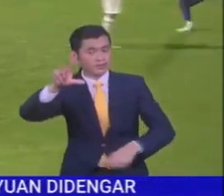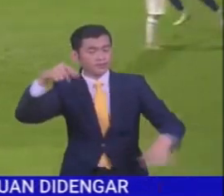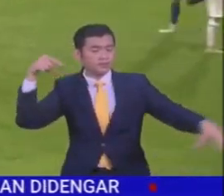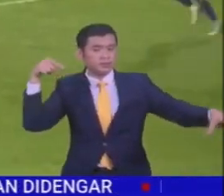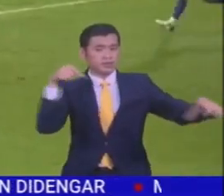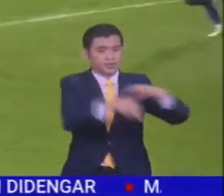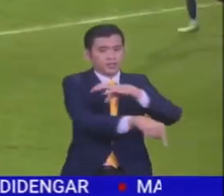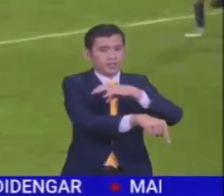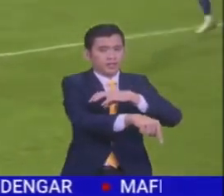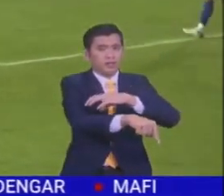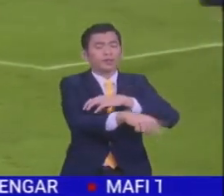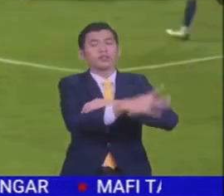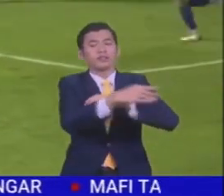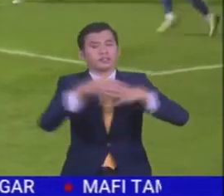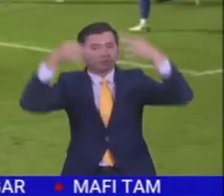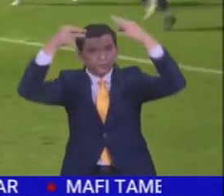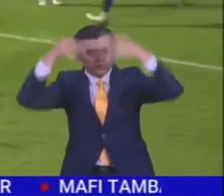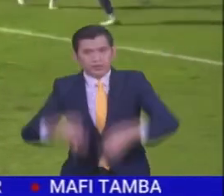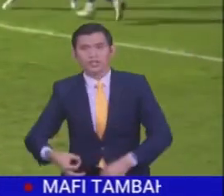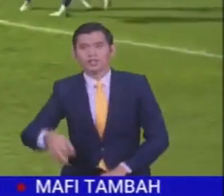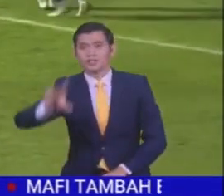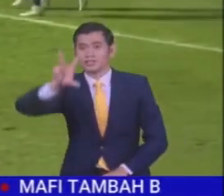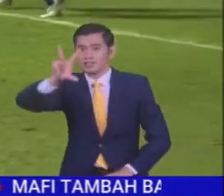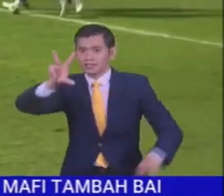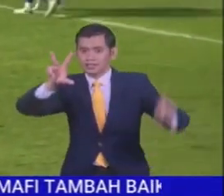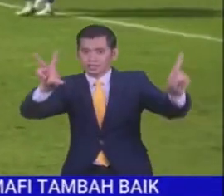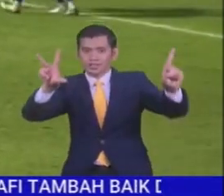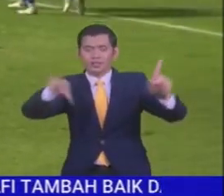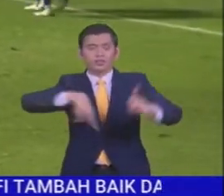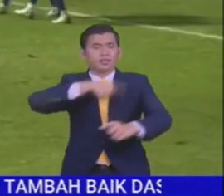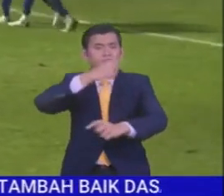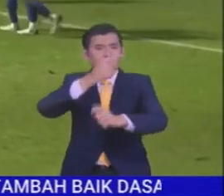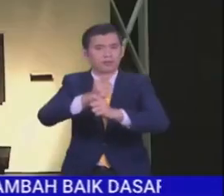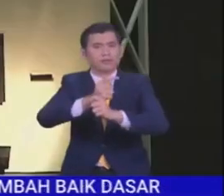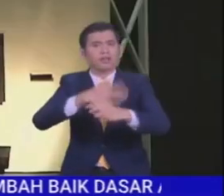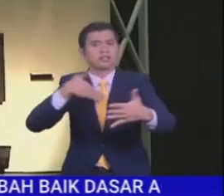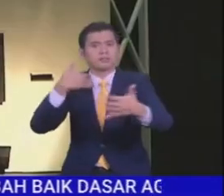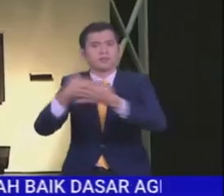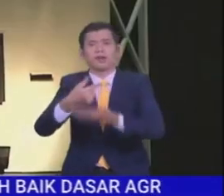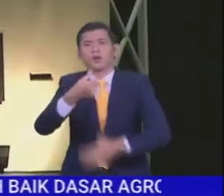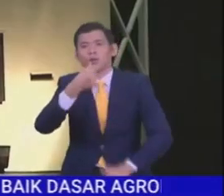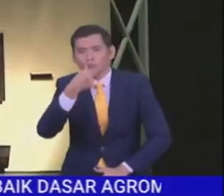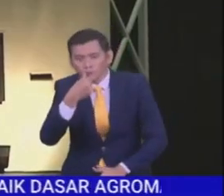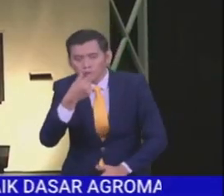2 dan keputusan 3-1 kekal hingga whistle penamat ditiupkan.